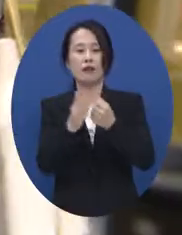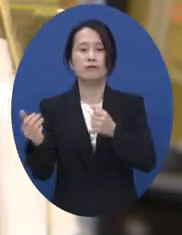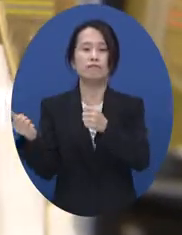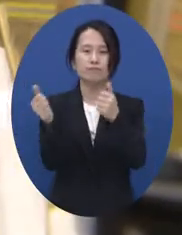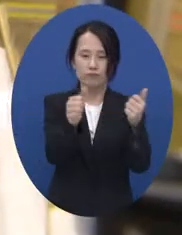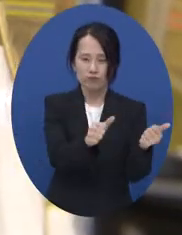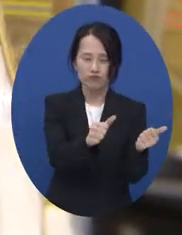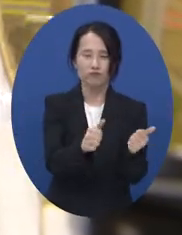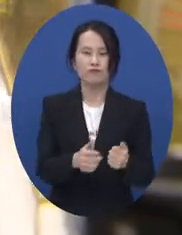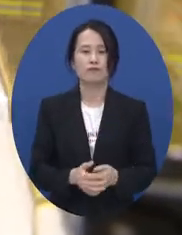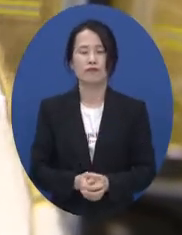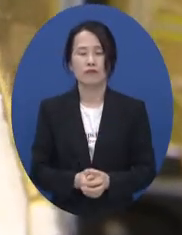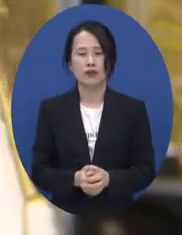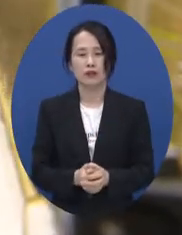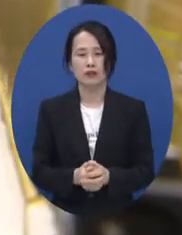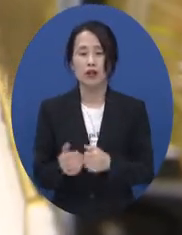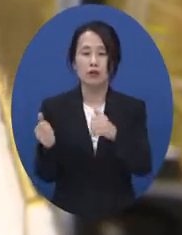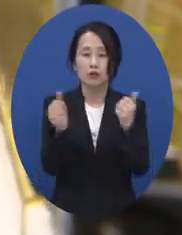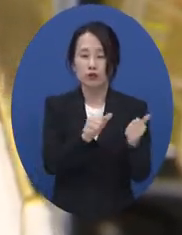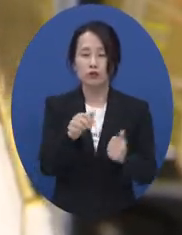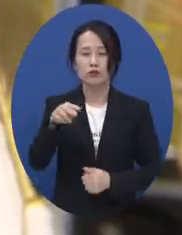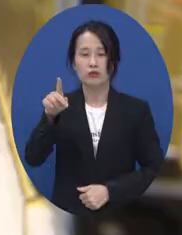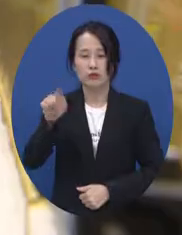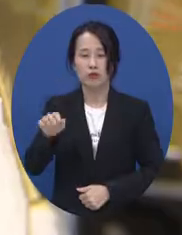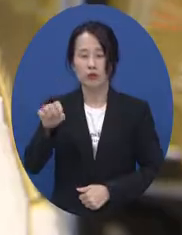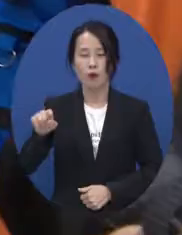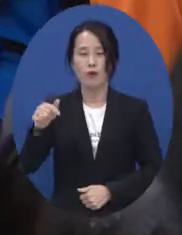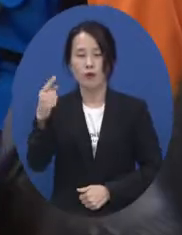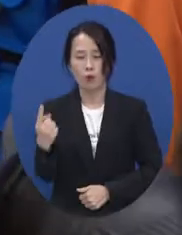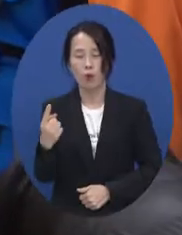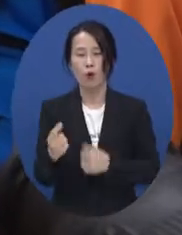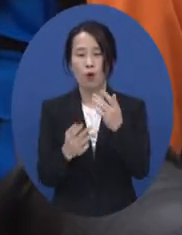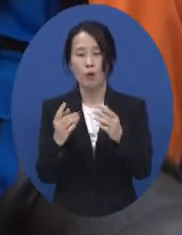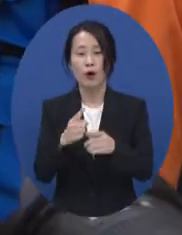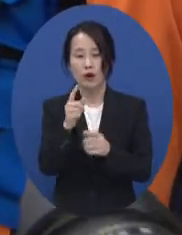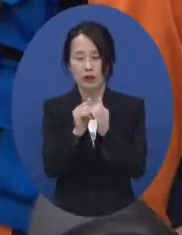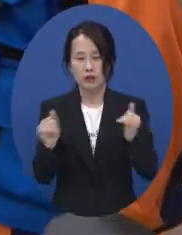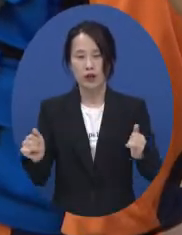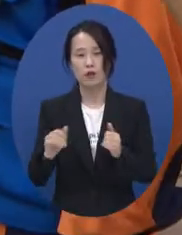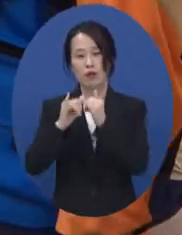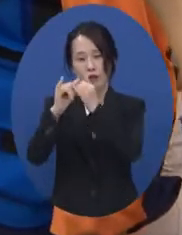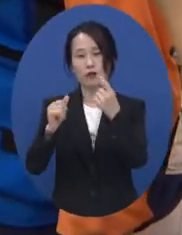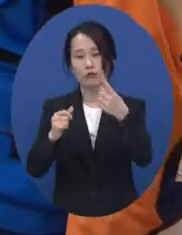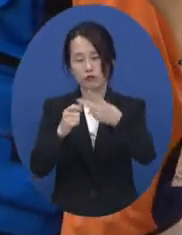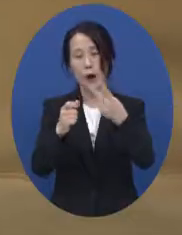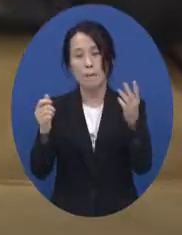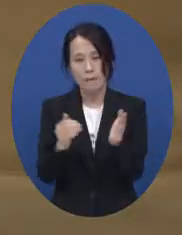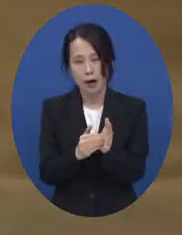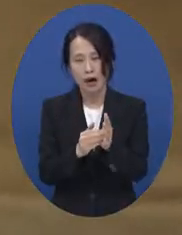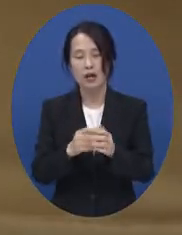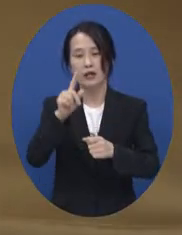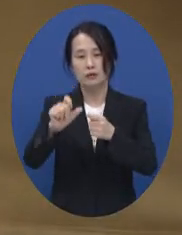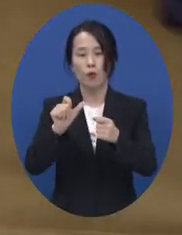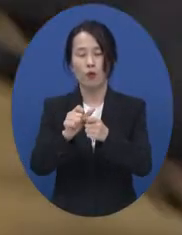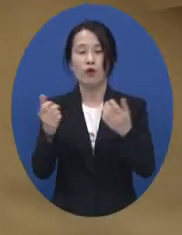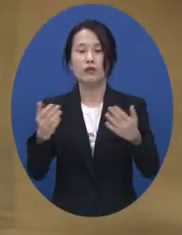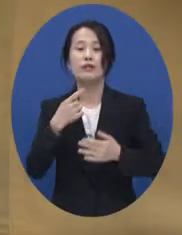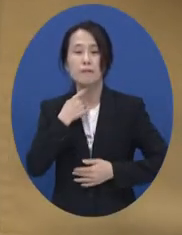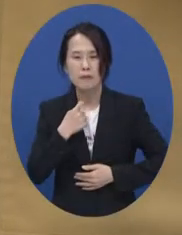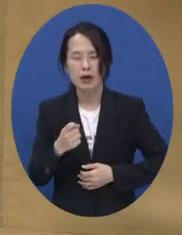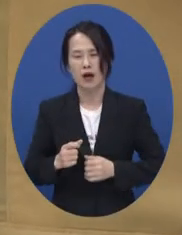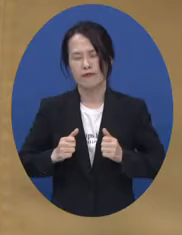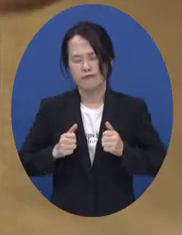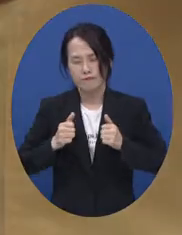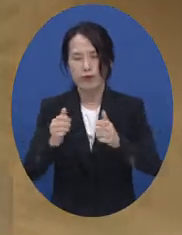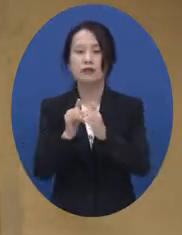순직한 참변을 당한 고 서건어 소방장은 두 차례 포상을 받을 만큼 성실한 15년 차 소방관으로 이번 현장에